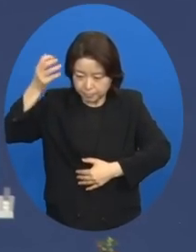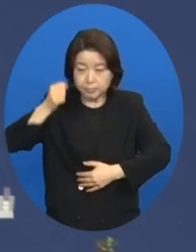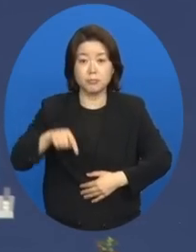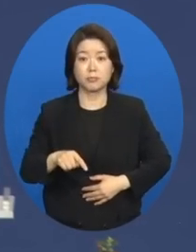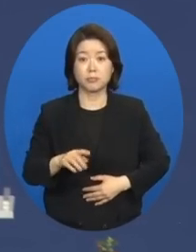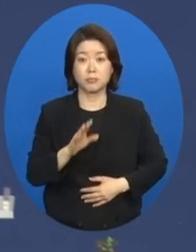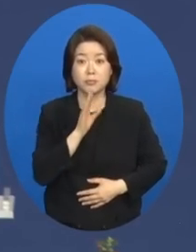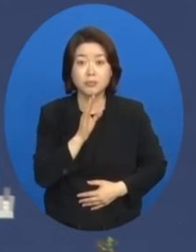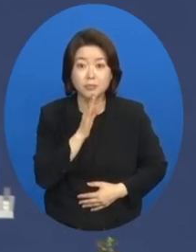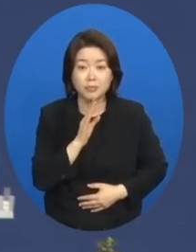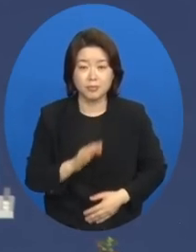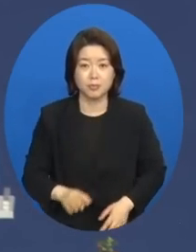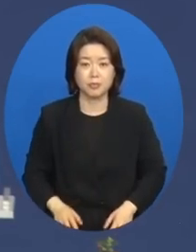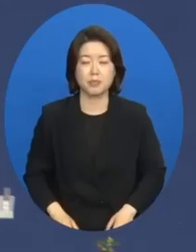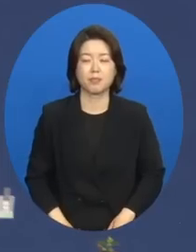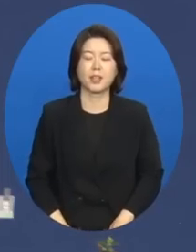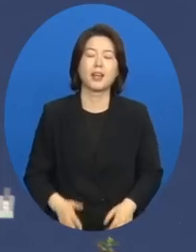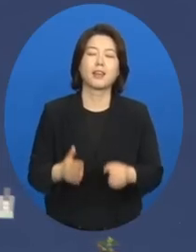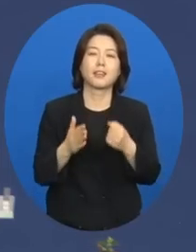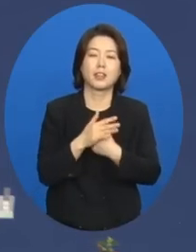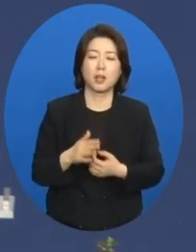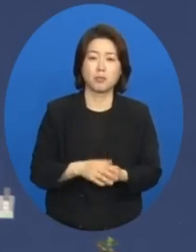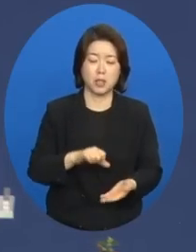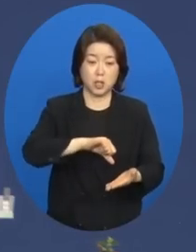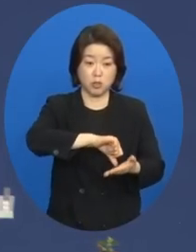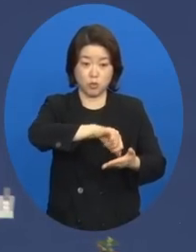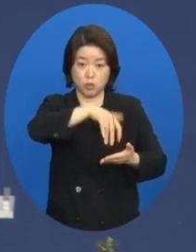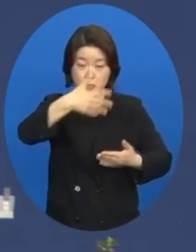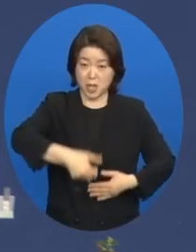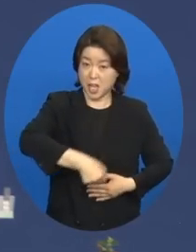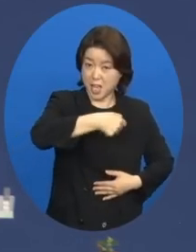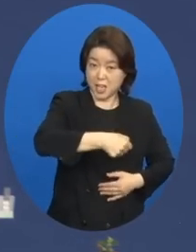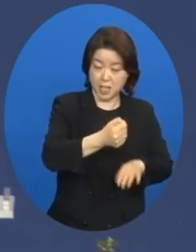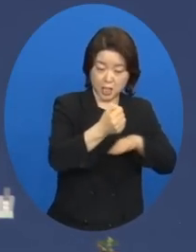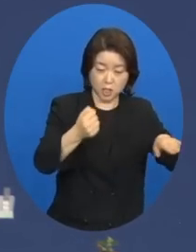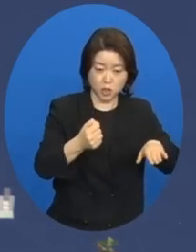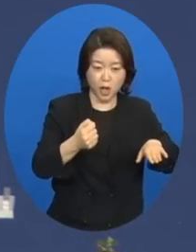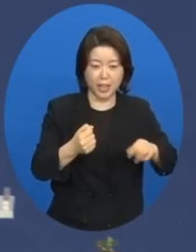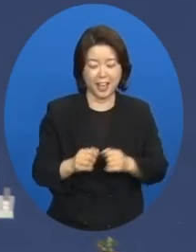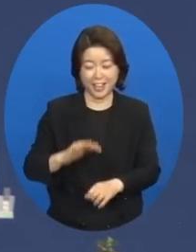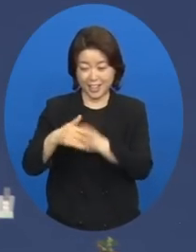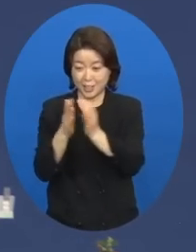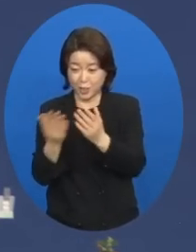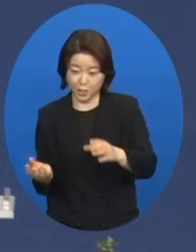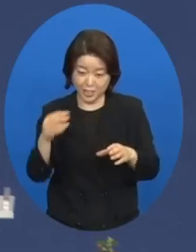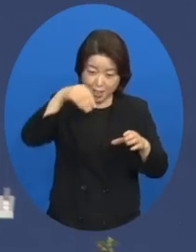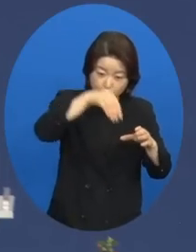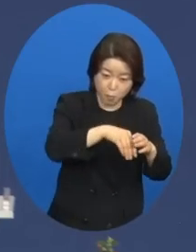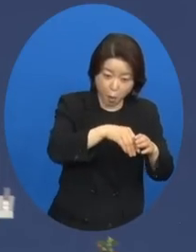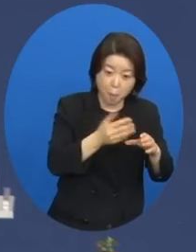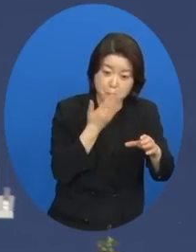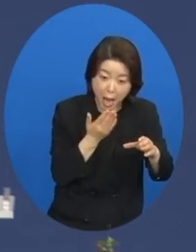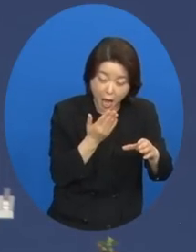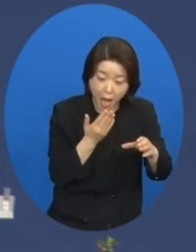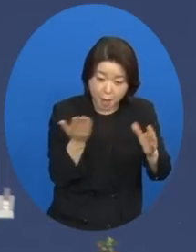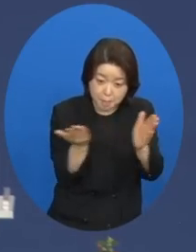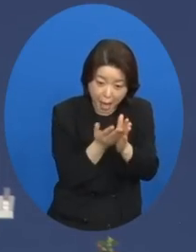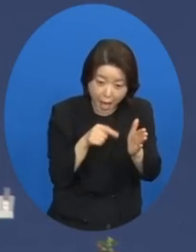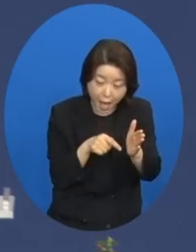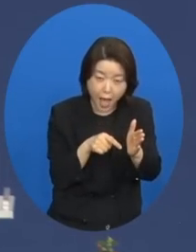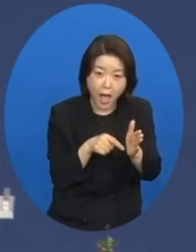그렇죠? 그러니까 명품백의 기준은 성경책이 들어갈 수 있느냐 없느냐가 그게 기준이 돼야 되는